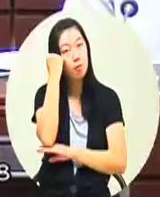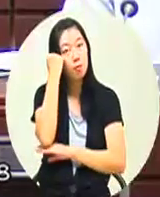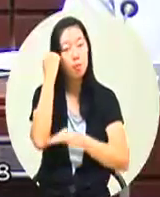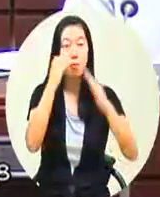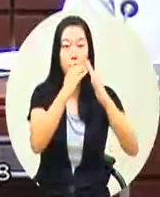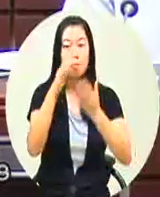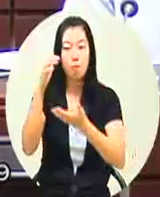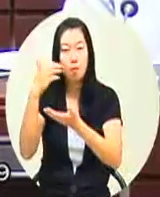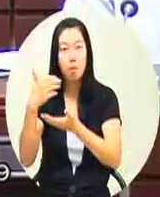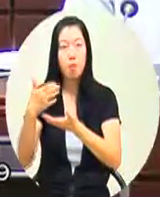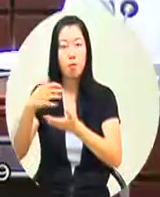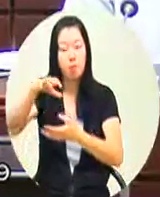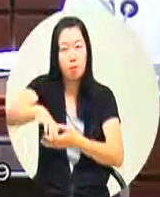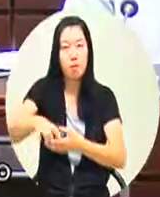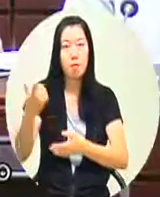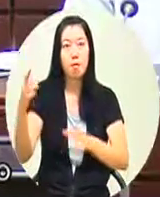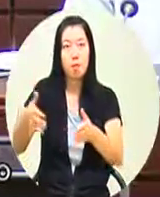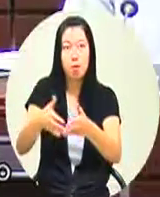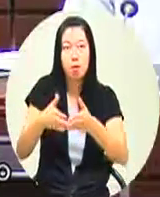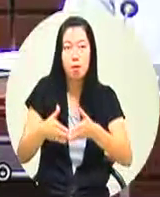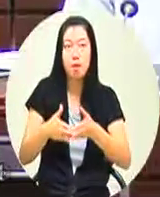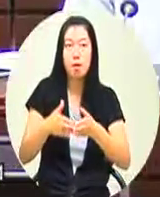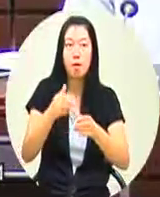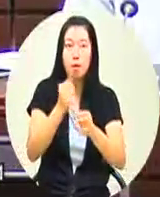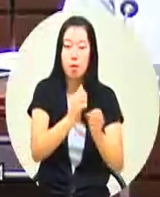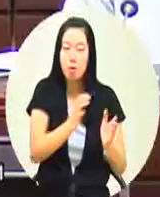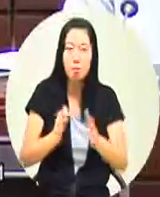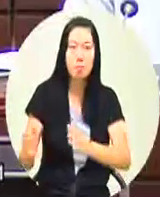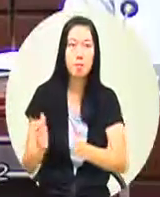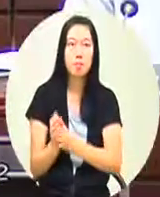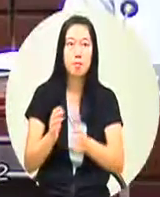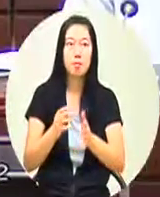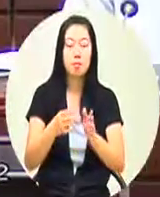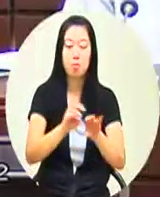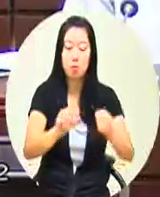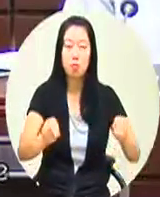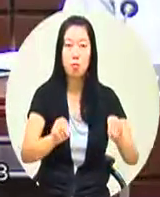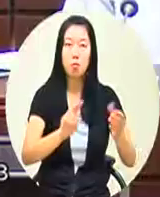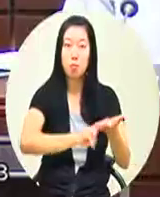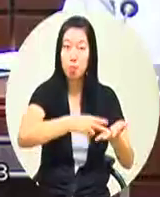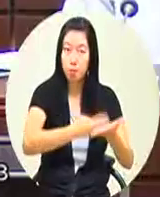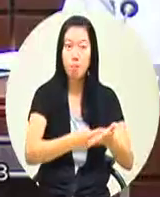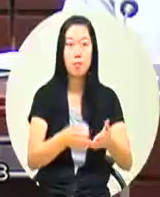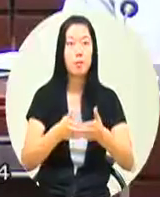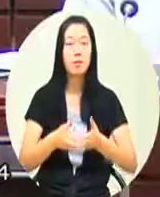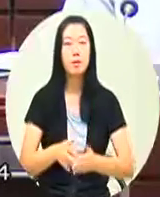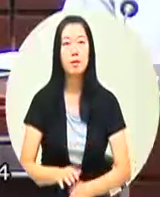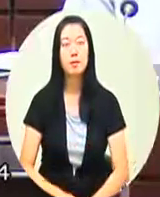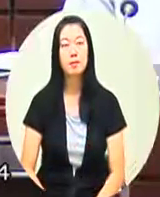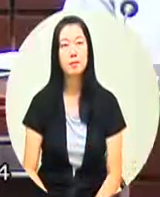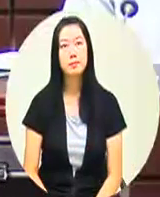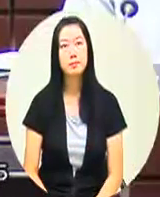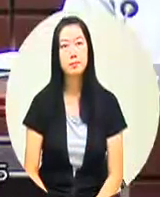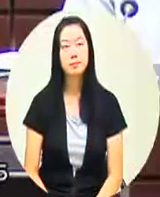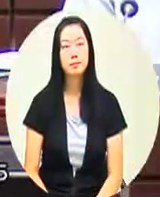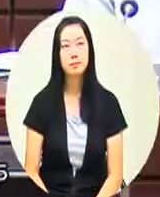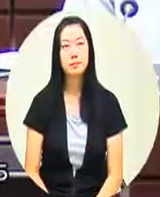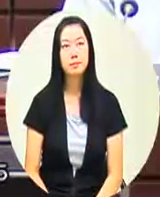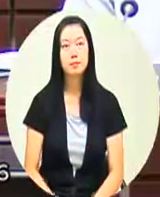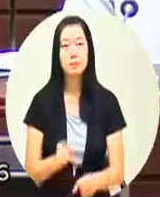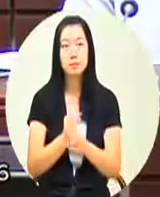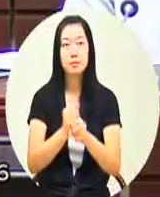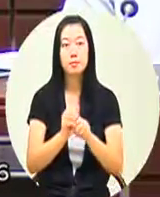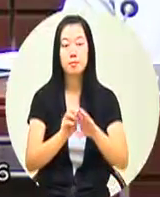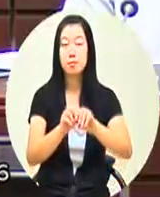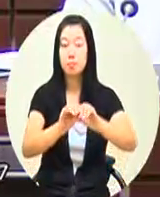设施的话，他必须要办理一个用地变更。如果是需要他要办理这个 餐饮或用那个住宿的，它有一个用